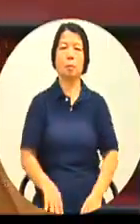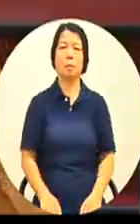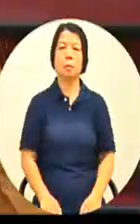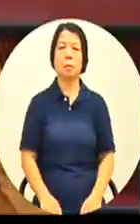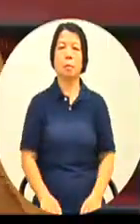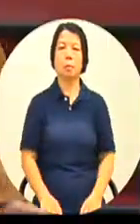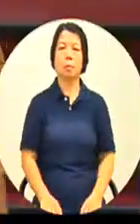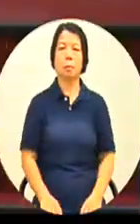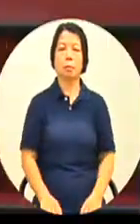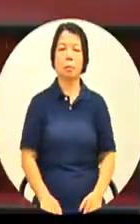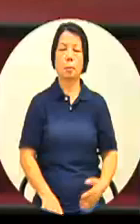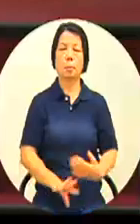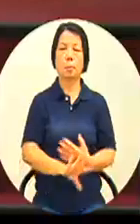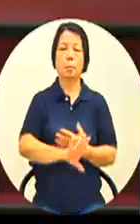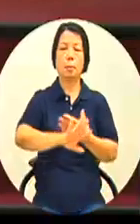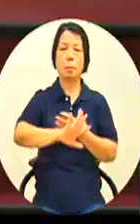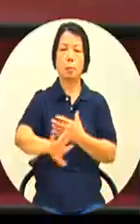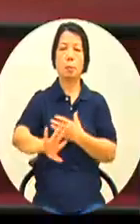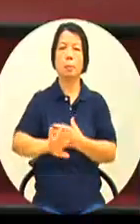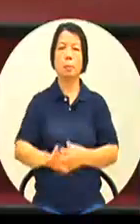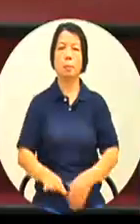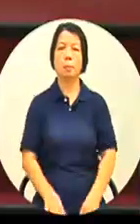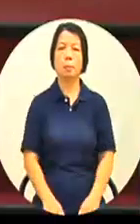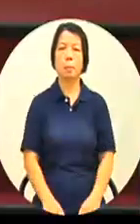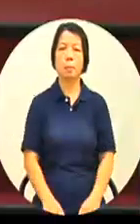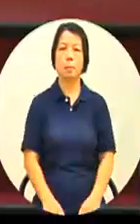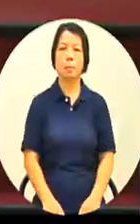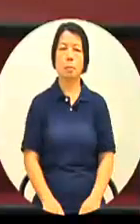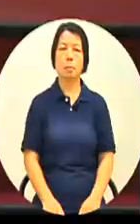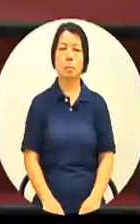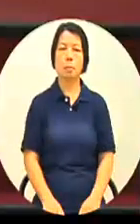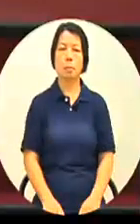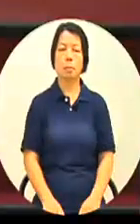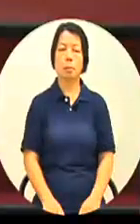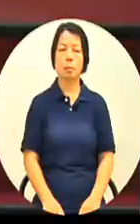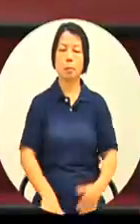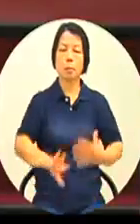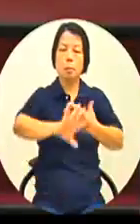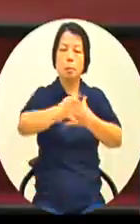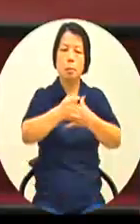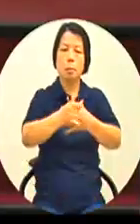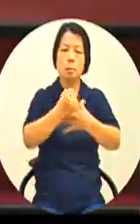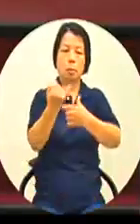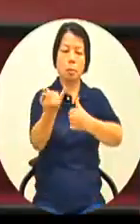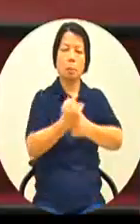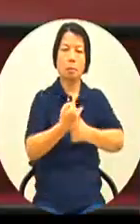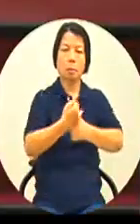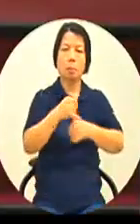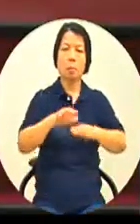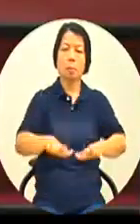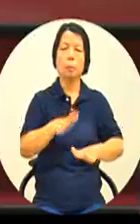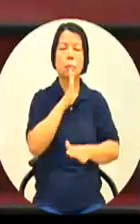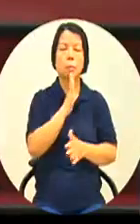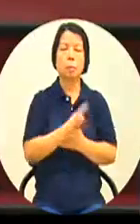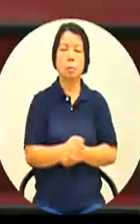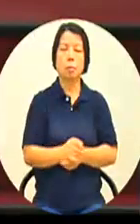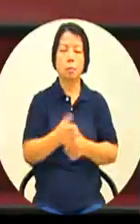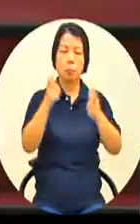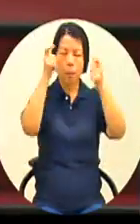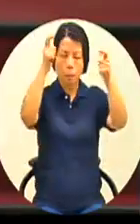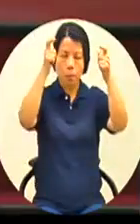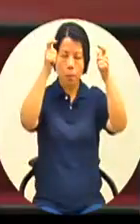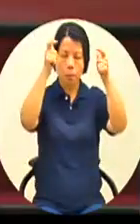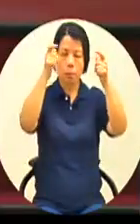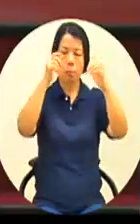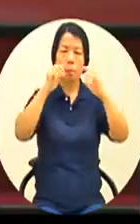是当诶，当然咱即马迄个。我这个新娘在高雄市讲全台湾排亚军的呢，亚军呢，我